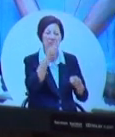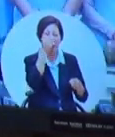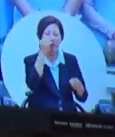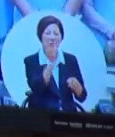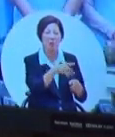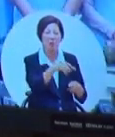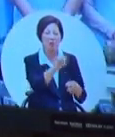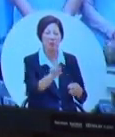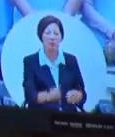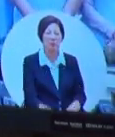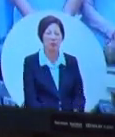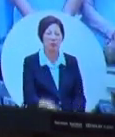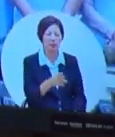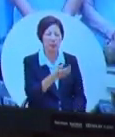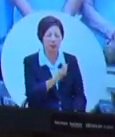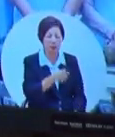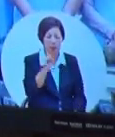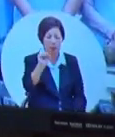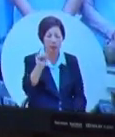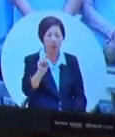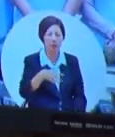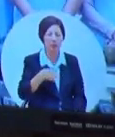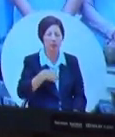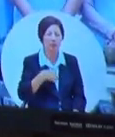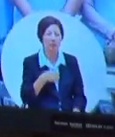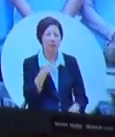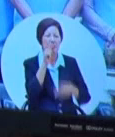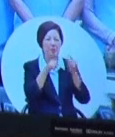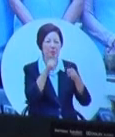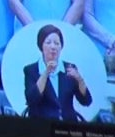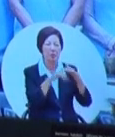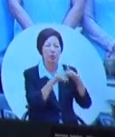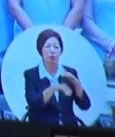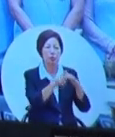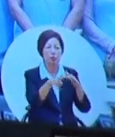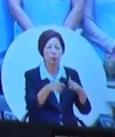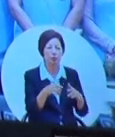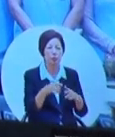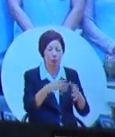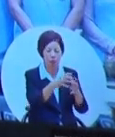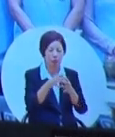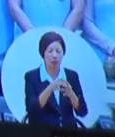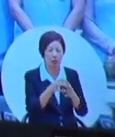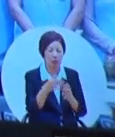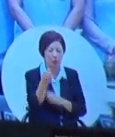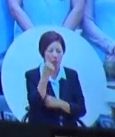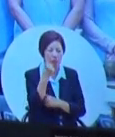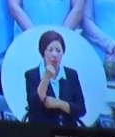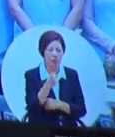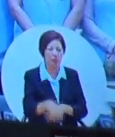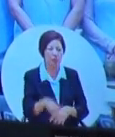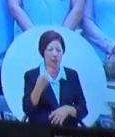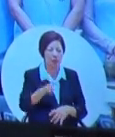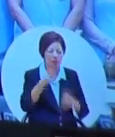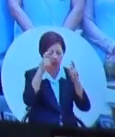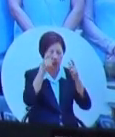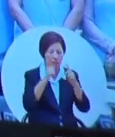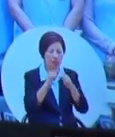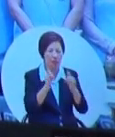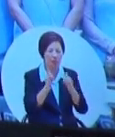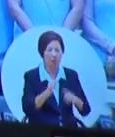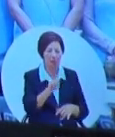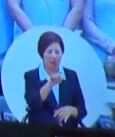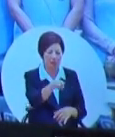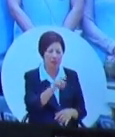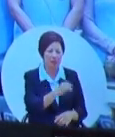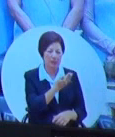是你不能忍受他们羞辱了高雄市所有团队的努力，羞辱了高雄市民，这是你不能忍受的。